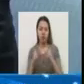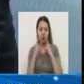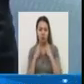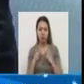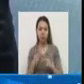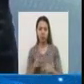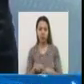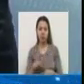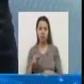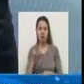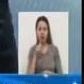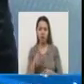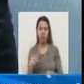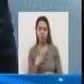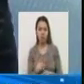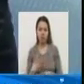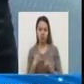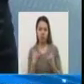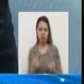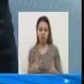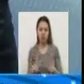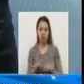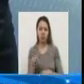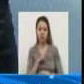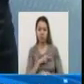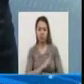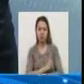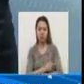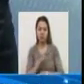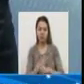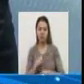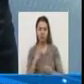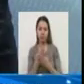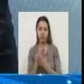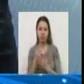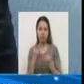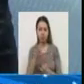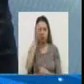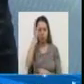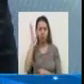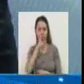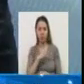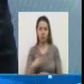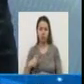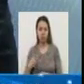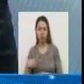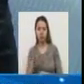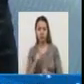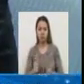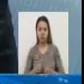бұл таяу шығыс үшін өзекті. Сондықтан осы бағыттағы жұмыстарды күшейтуді ұсынамын. Бүгінде ғылыми жетістіктерді пайдаланып,